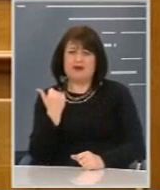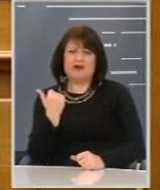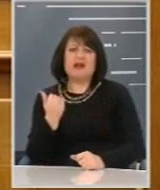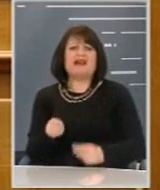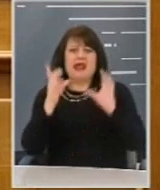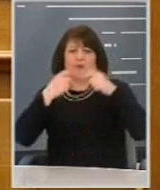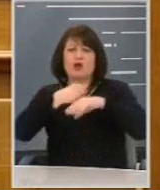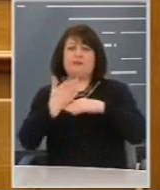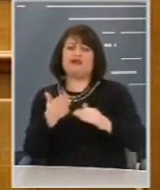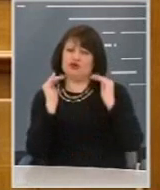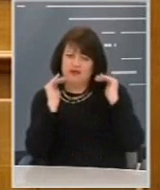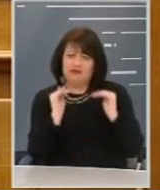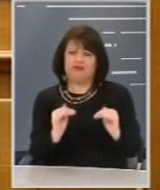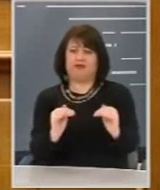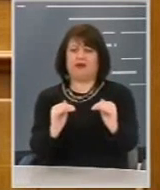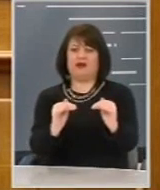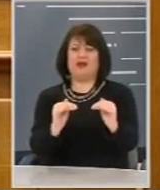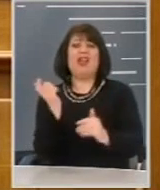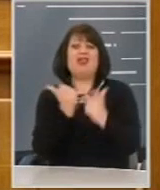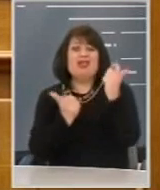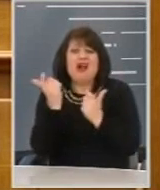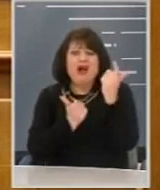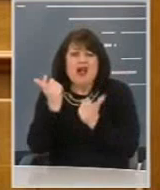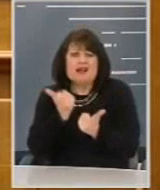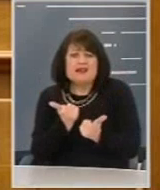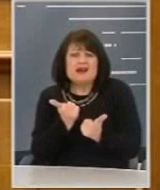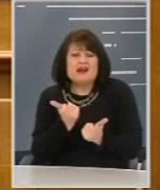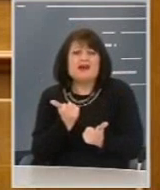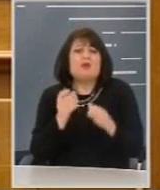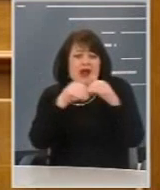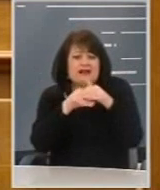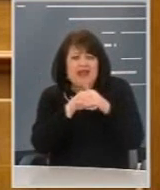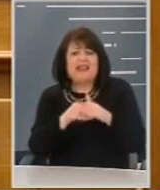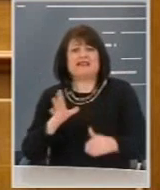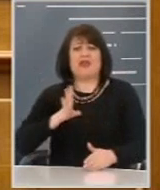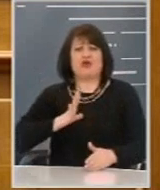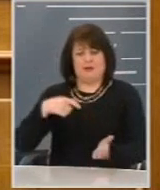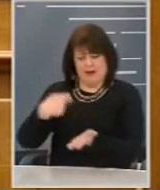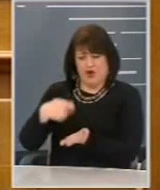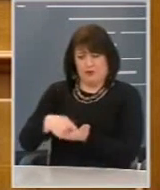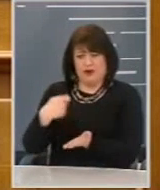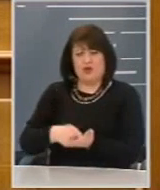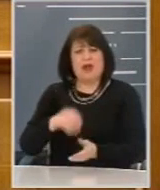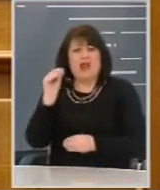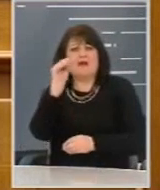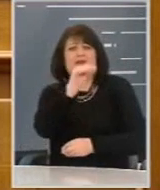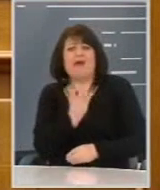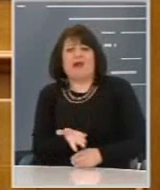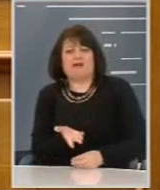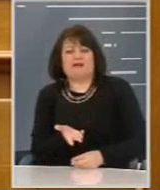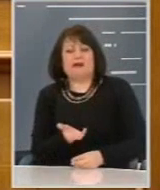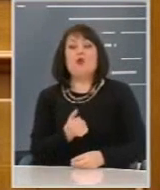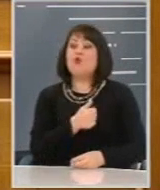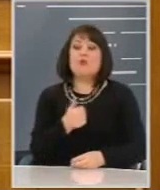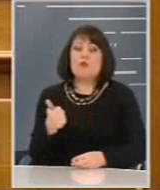Νέα Δημοκρατία και ΠΑΣΟΚ στην εξουσία με τα δανεικά που ήρθαν από τις τσέπες και τις καταθέσεις των Ελλήνων. Η εκμετάλλευση της ελληνικής κοινωνίας δεν έγινε